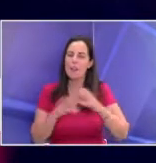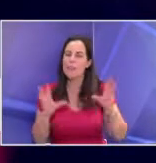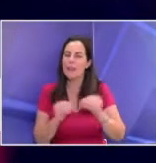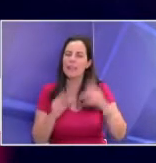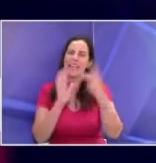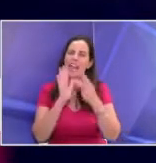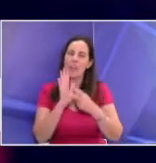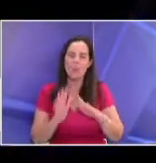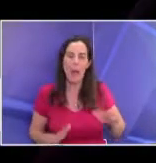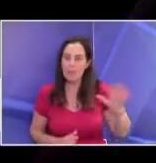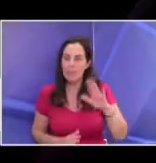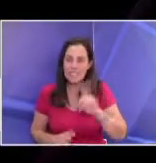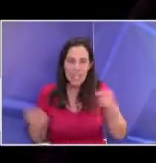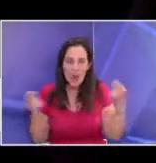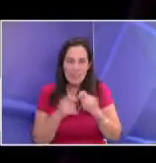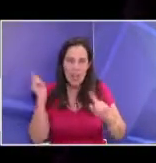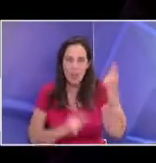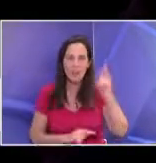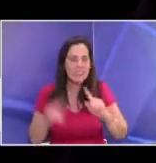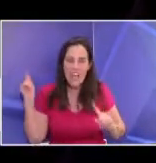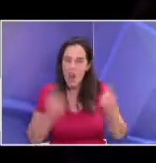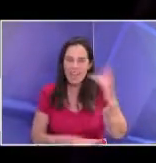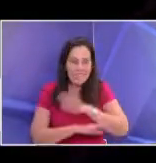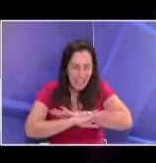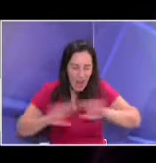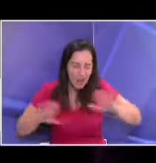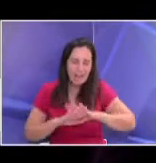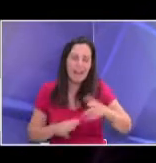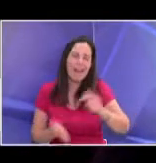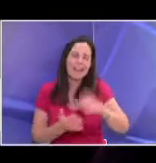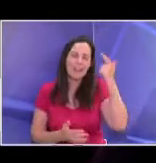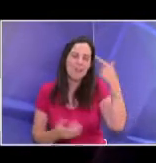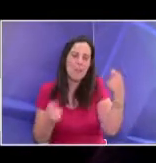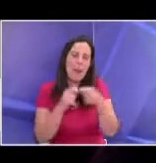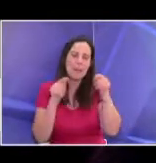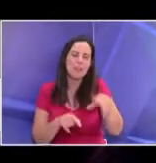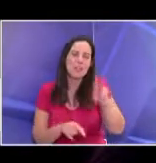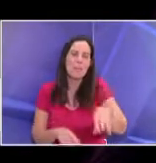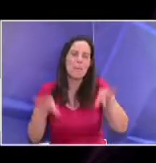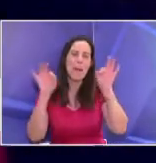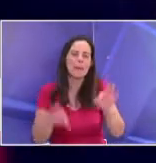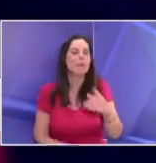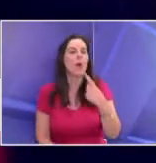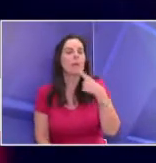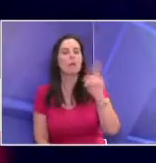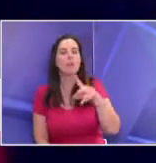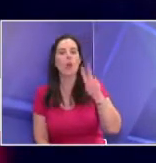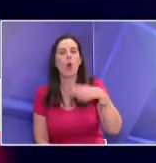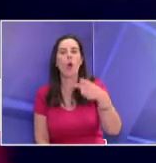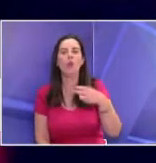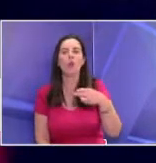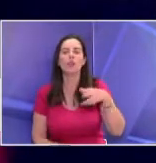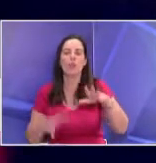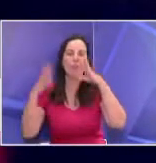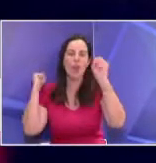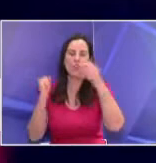פי קריטריונים מערביים, זה כלל לא נכתב. זה לא יקרה. זה לא יקרה. זה לא יקרה. לכן אני חושב שמהבחינה הזאת יש פה באמת... בוא נדבר על מישהו שיכול להיות שישב